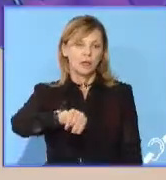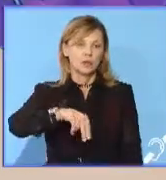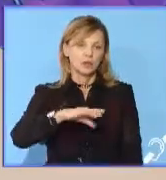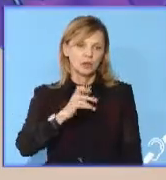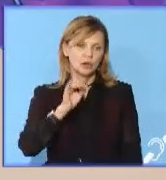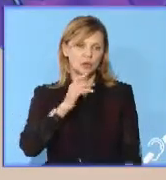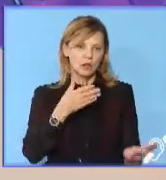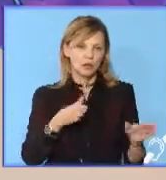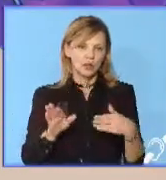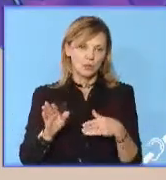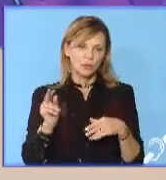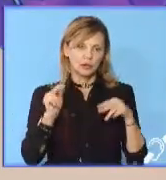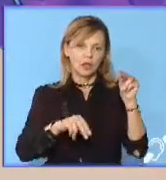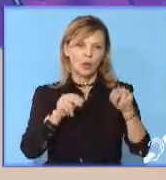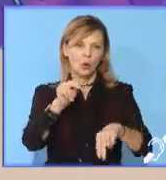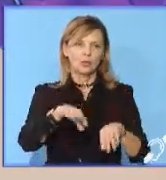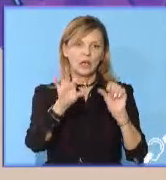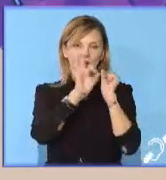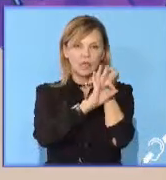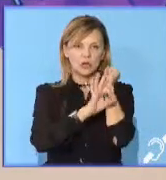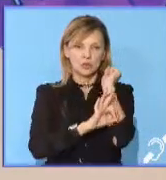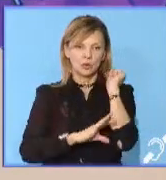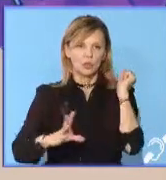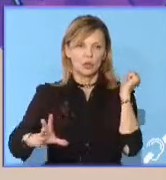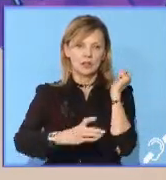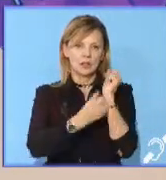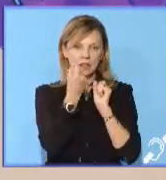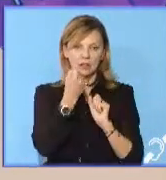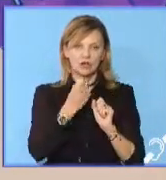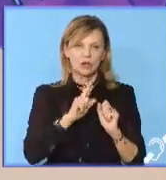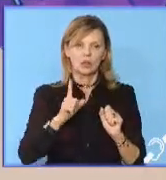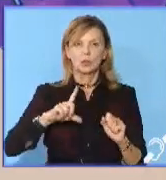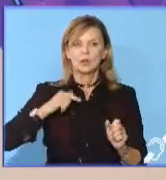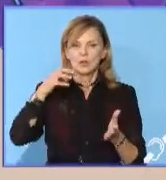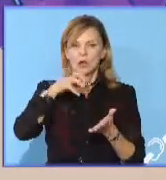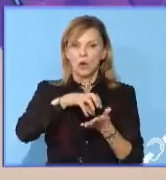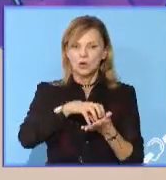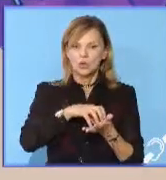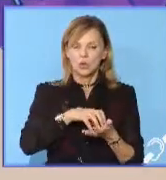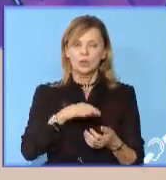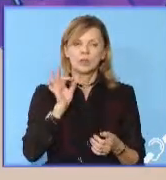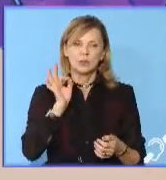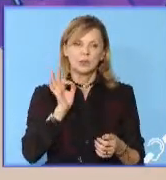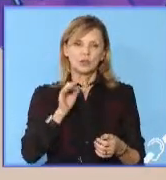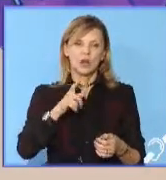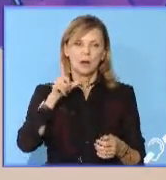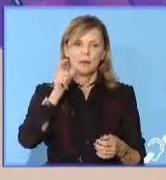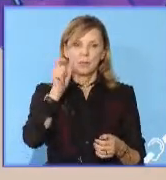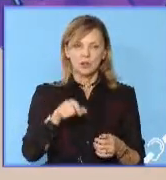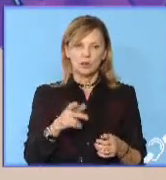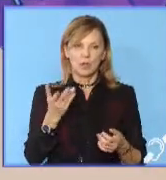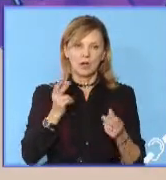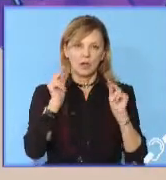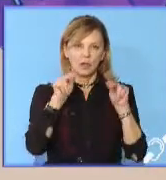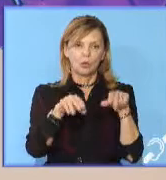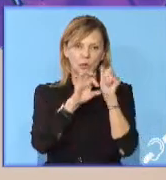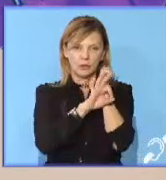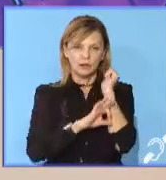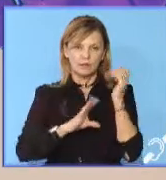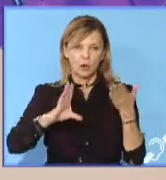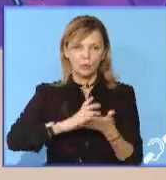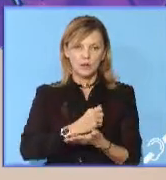În Olta a început campania de recoltare a strugurilor. Deși nu se află într-o zonă viticolă, fermierii care cultivă viță nobilă au obținut